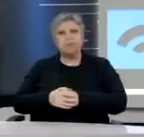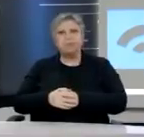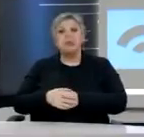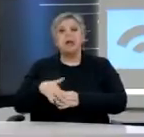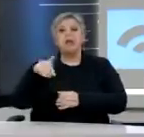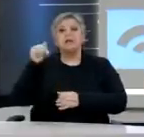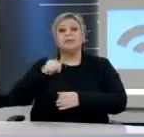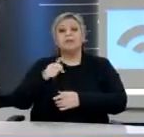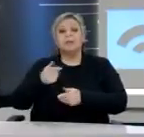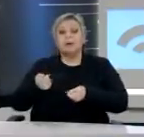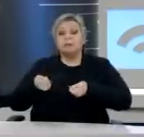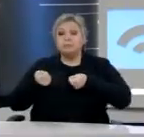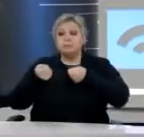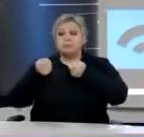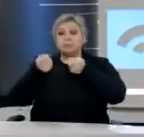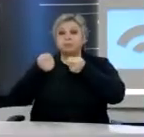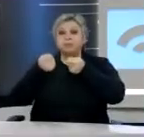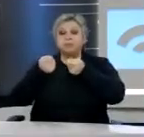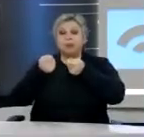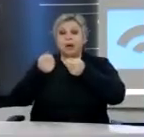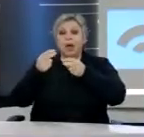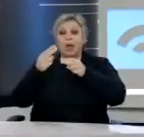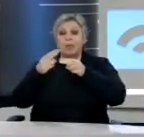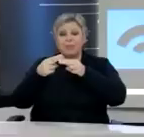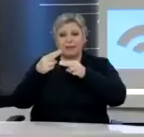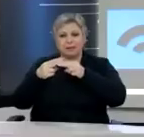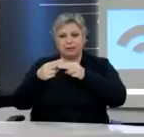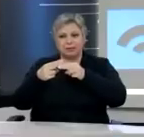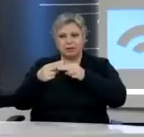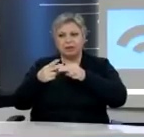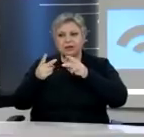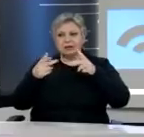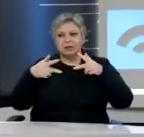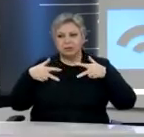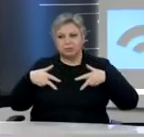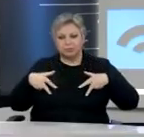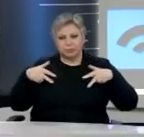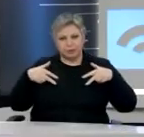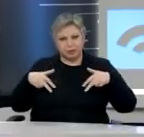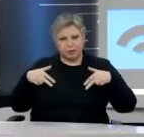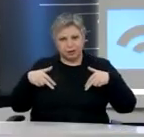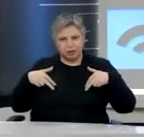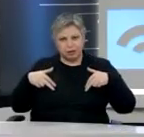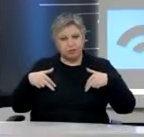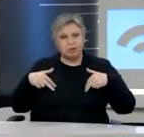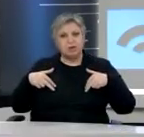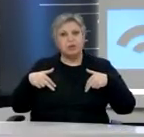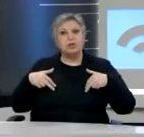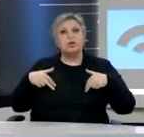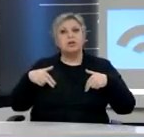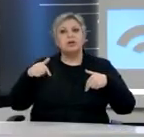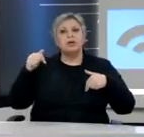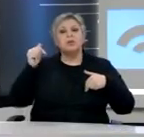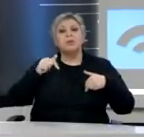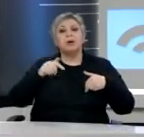επιδόθηκε επισήμως στην ελληνική κυβέρνηση η ρηματική διακοίνωση με την οποία οι γείτονές μας ενημερώνουν